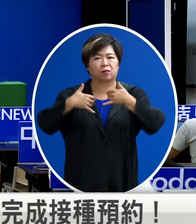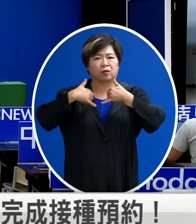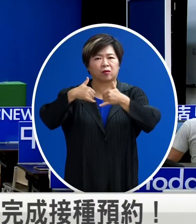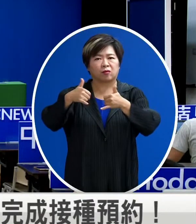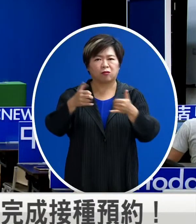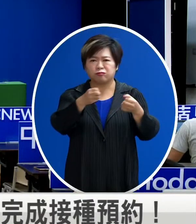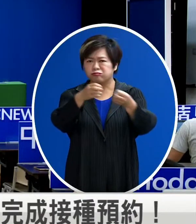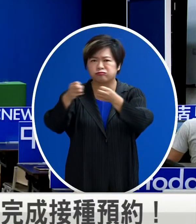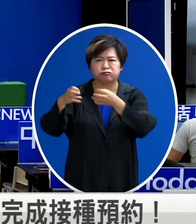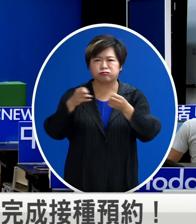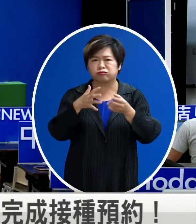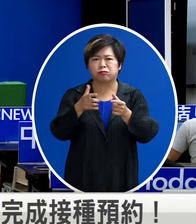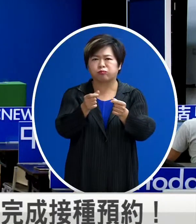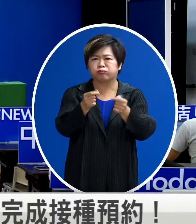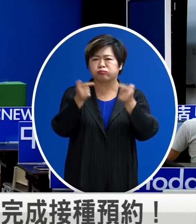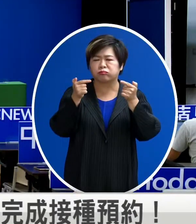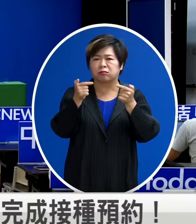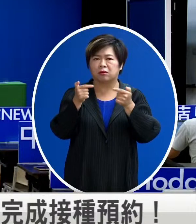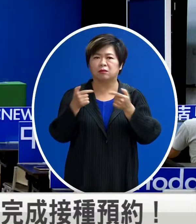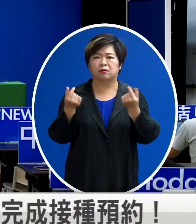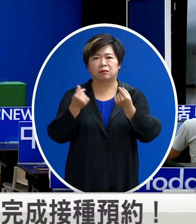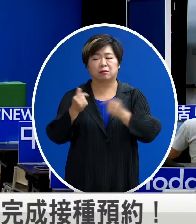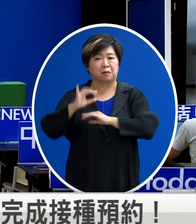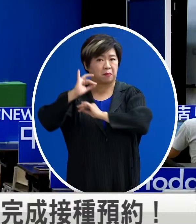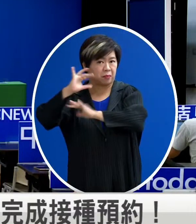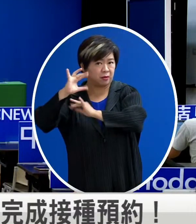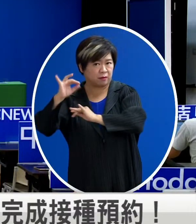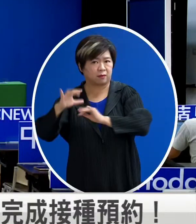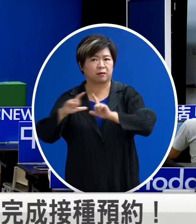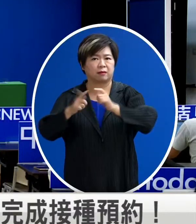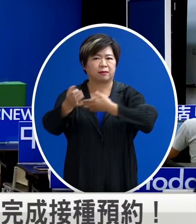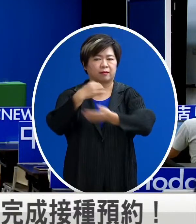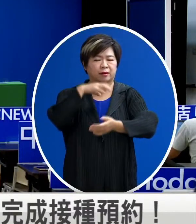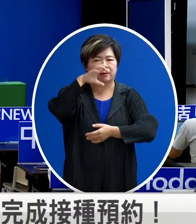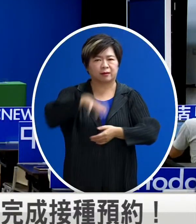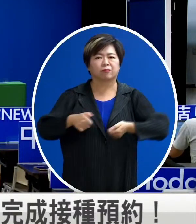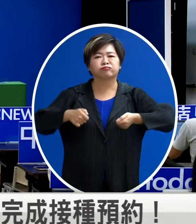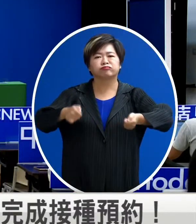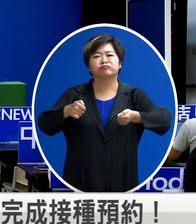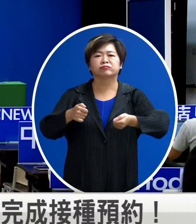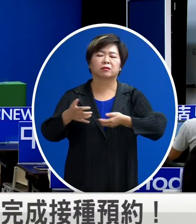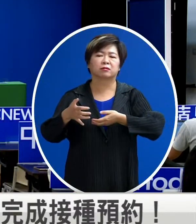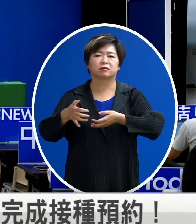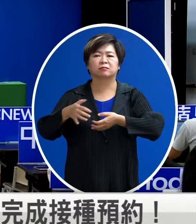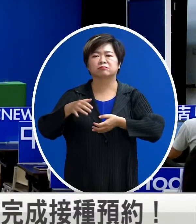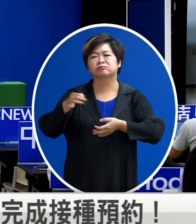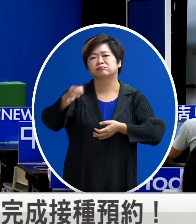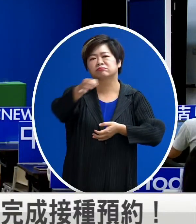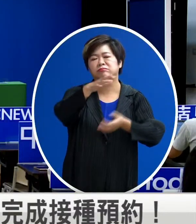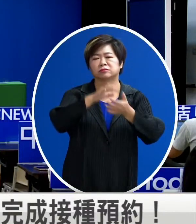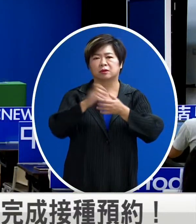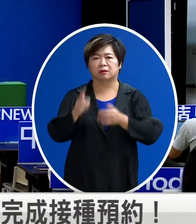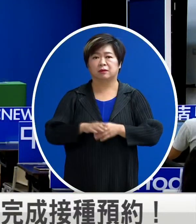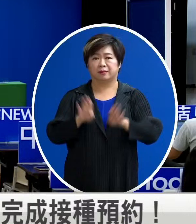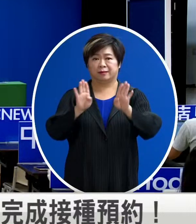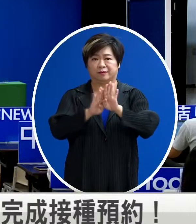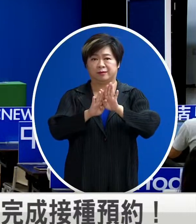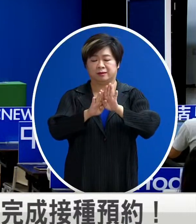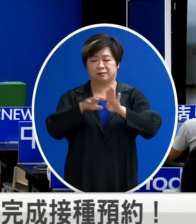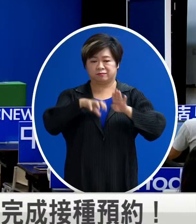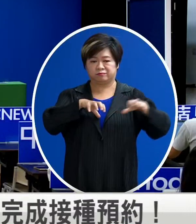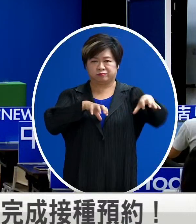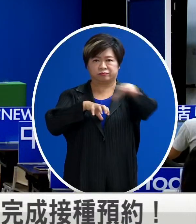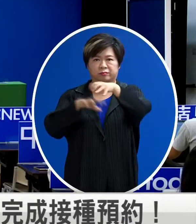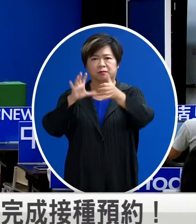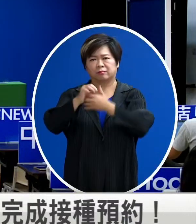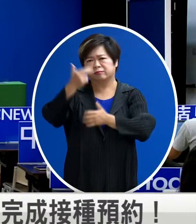民众在讨论说，像是在百货或是大卖场，他们原本有多个出入口的，为了要做量体温或是